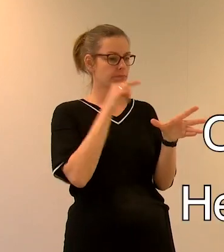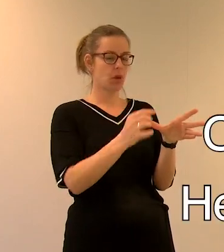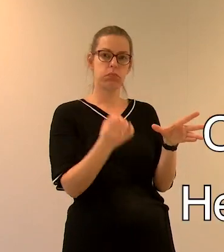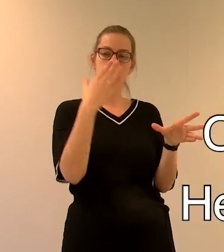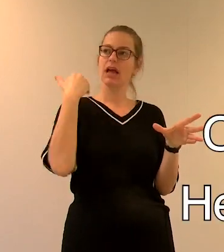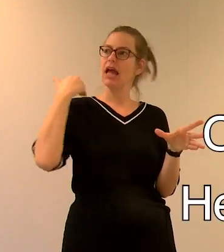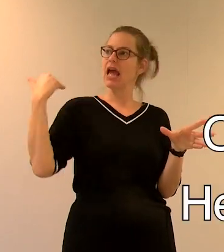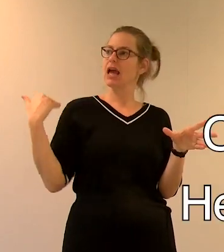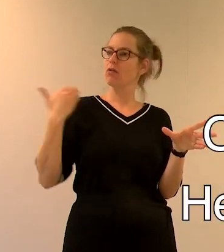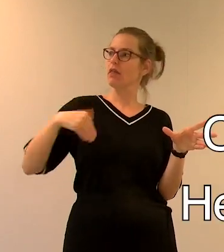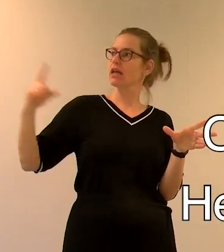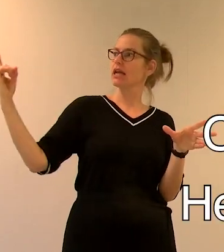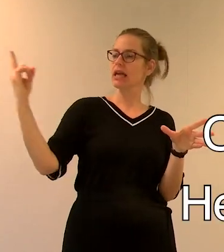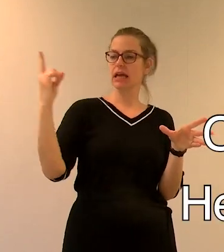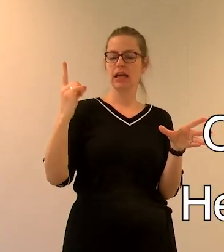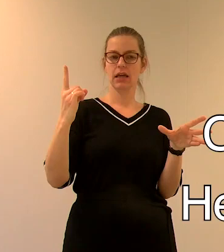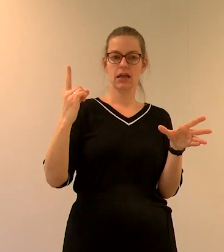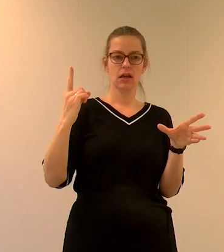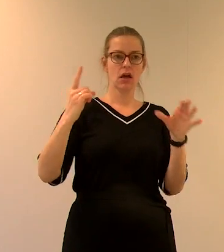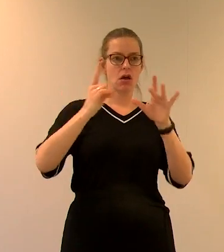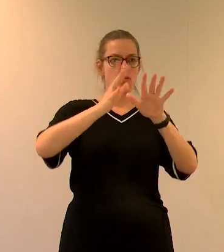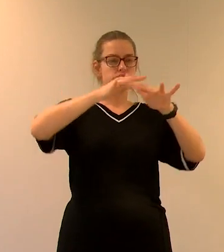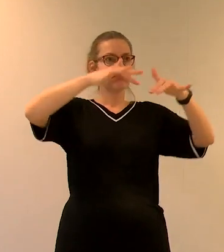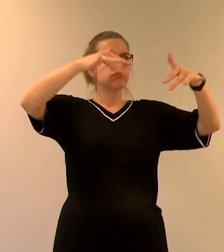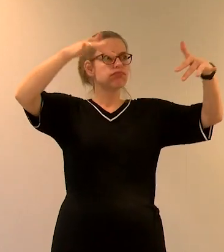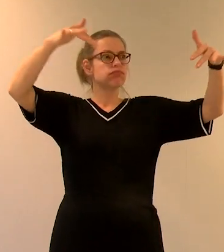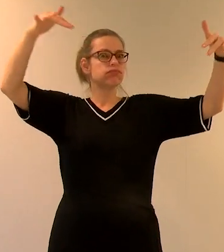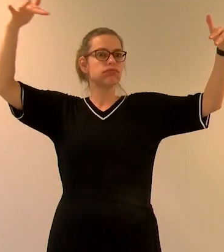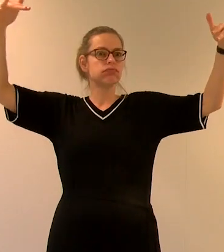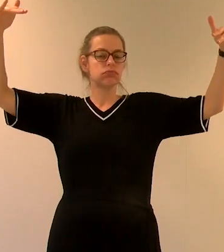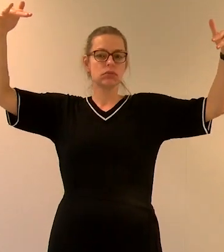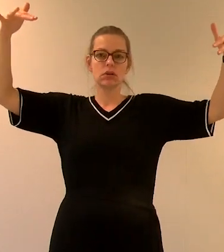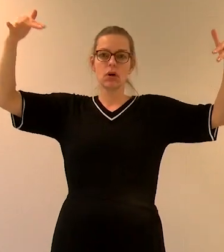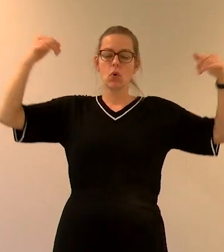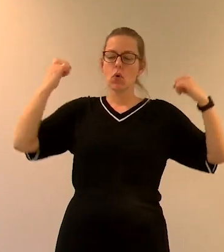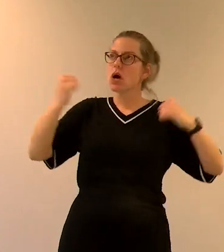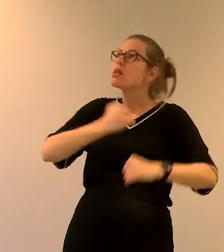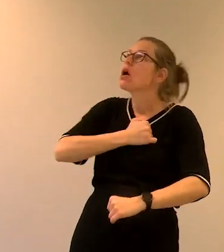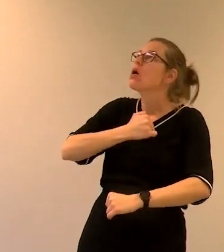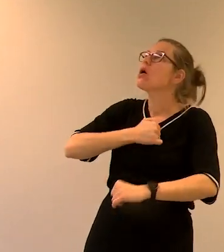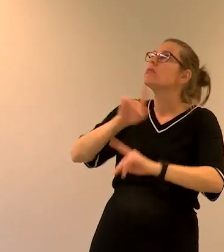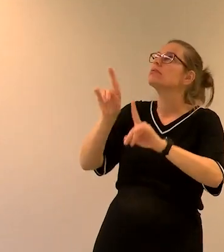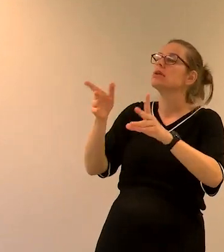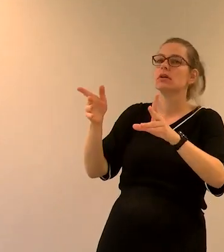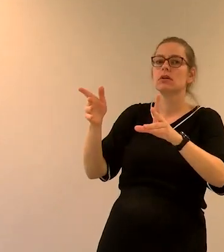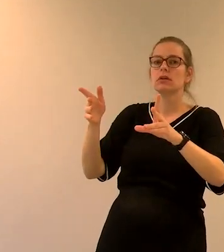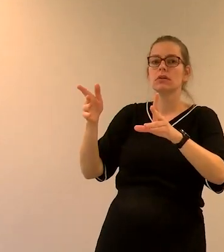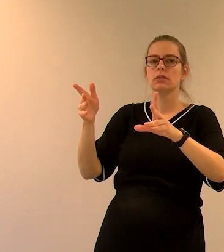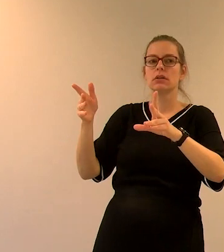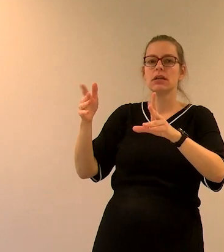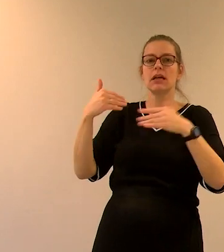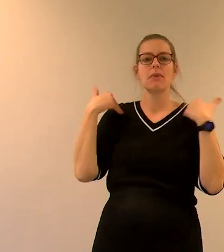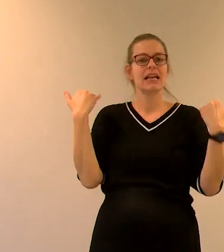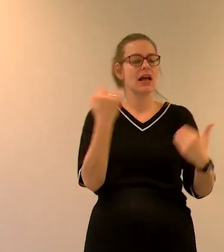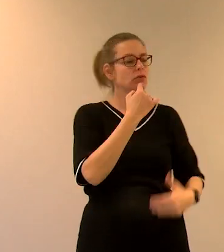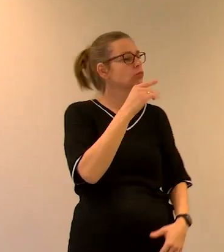Opeens stond er een engel van de Heer bij hen en ze werden omgeven door het stralende licht van de Heer, zodat ze hevig schrokken. De engel